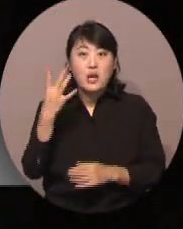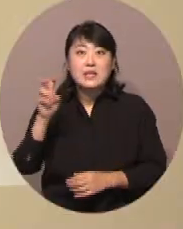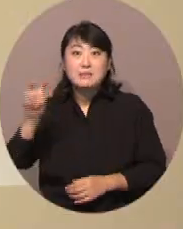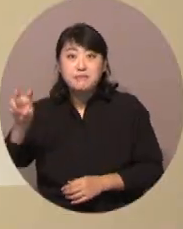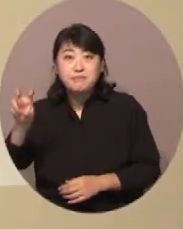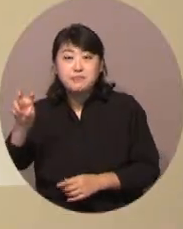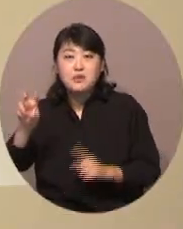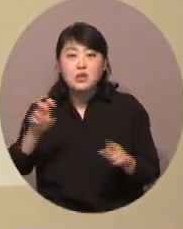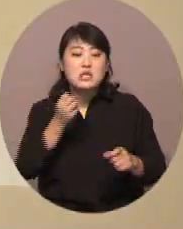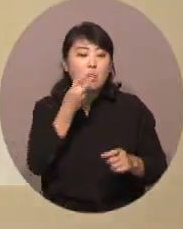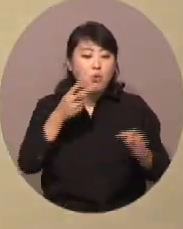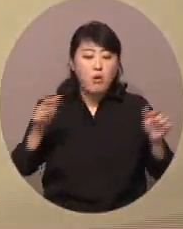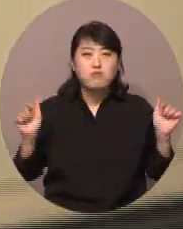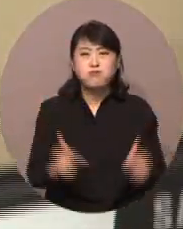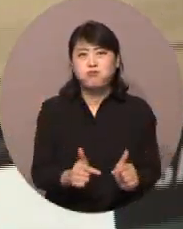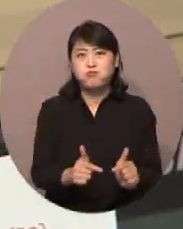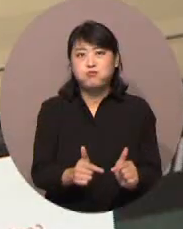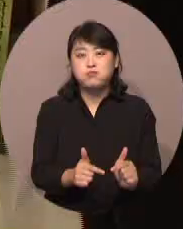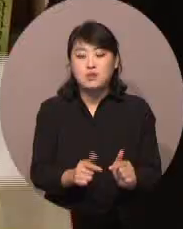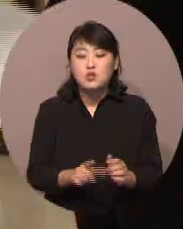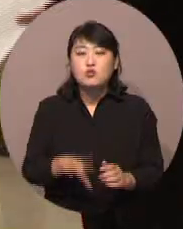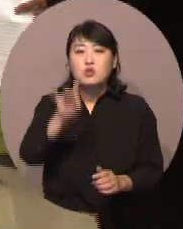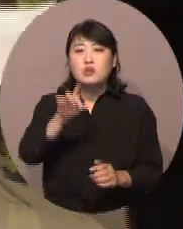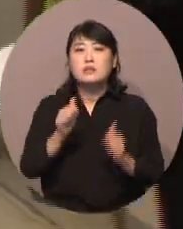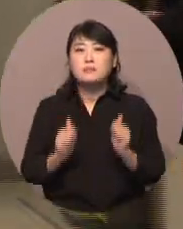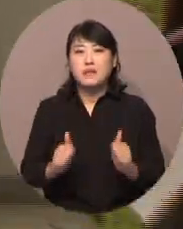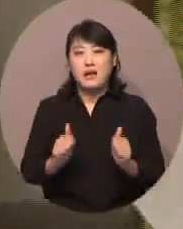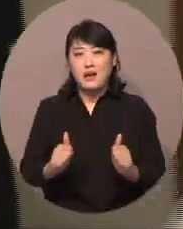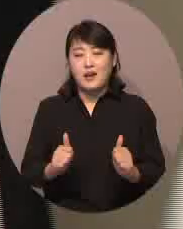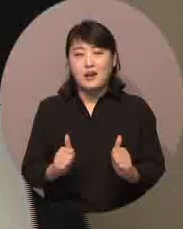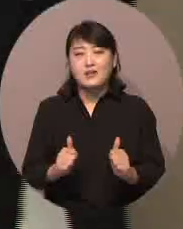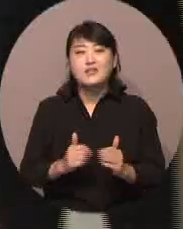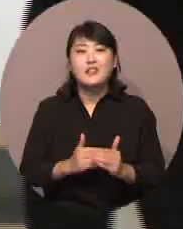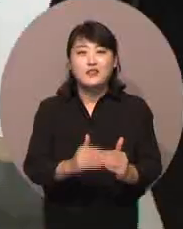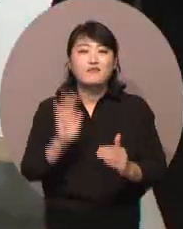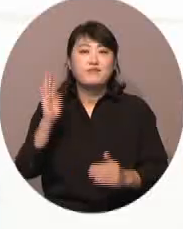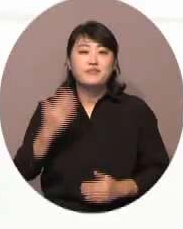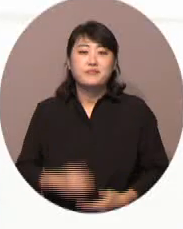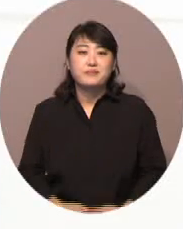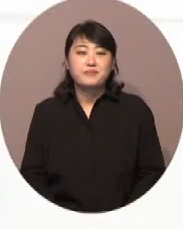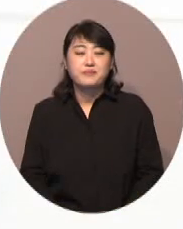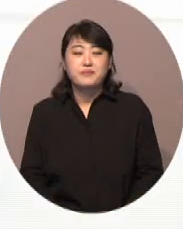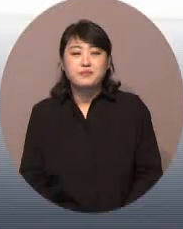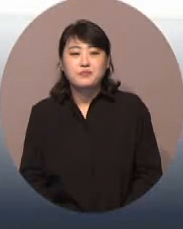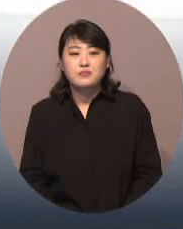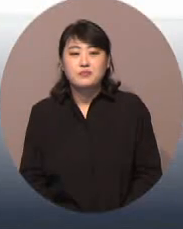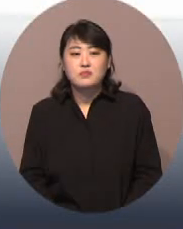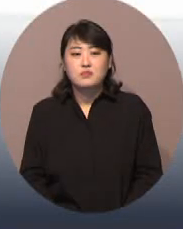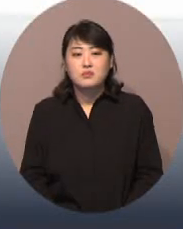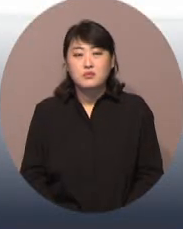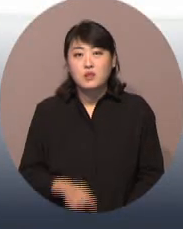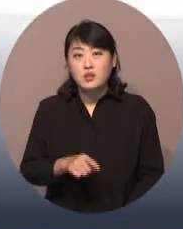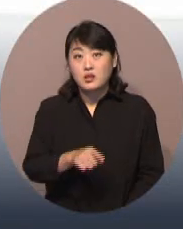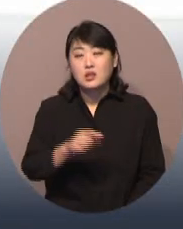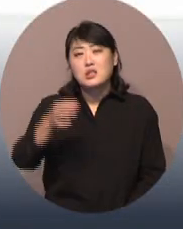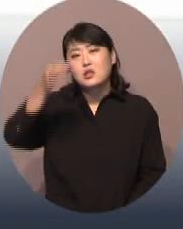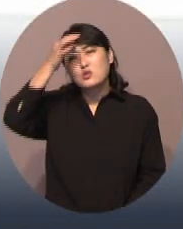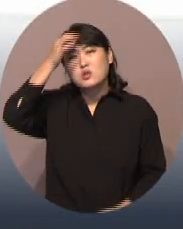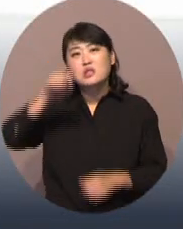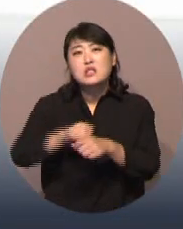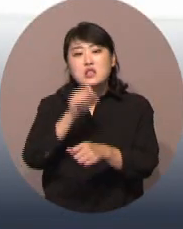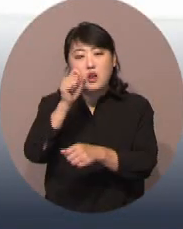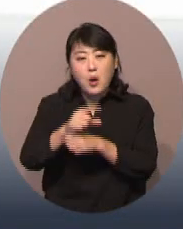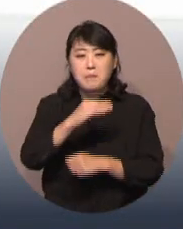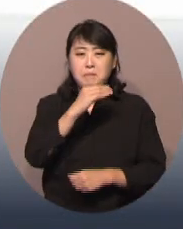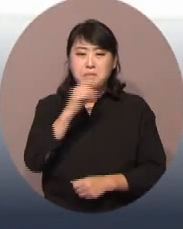가량으로 심사 기간을 대폭 줄인 우선 심사도 적용합니다이 분야의 기술 특허 추론에 대해서 빠르고